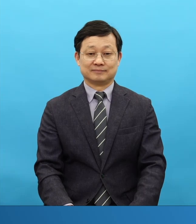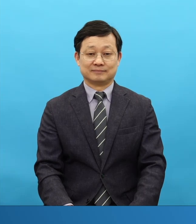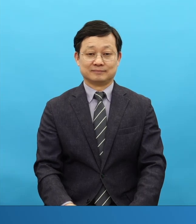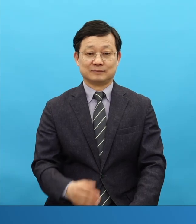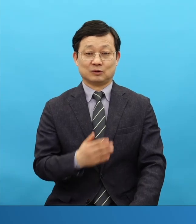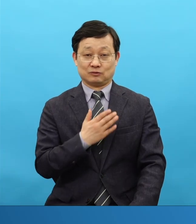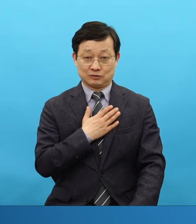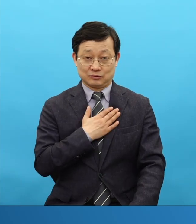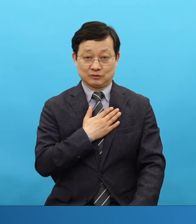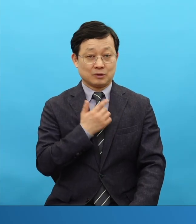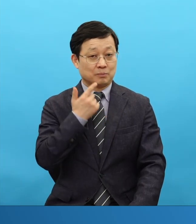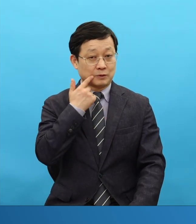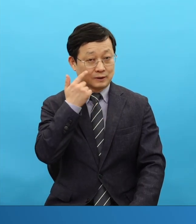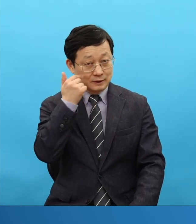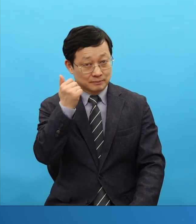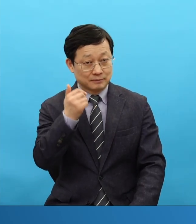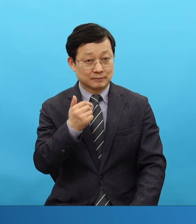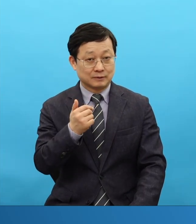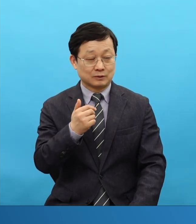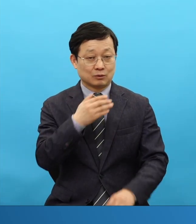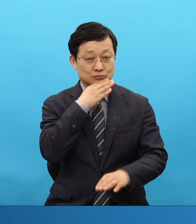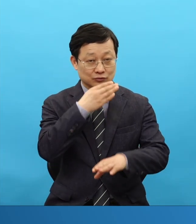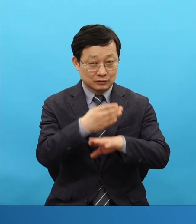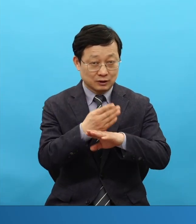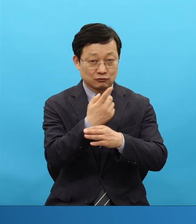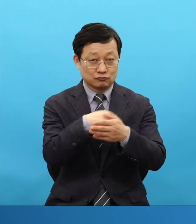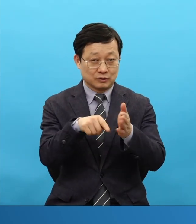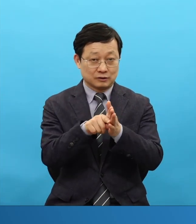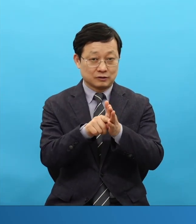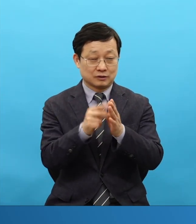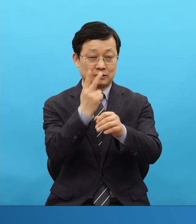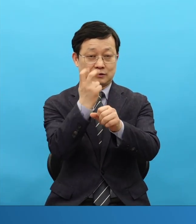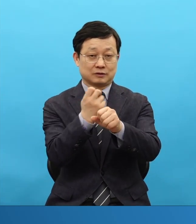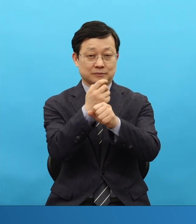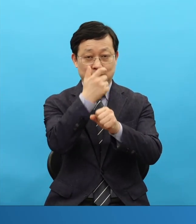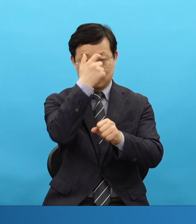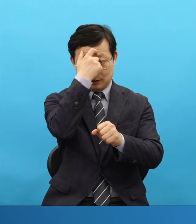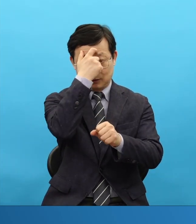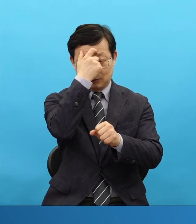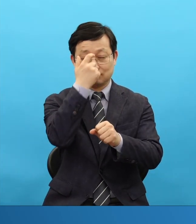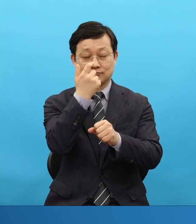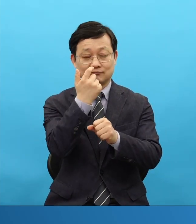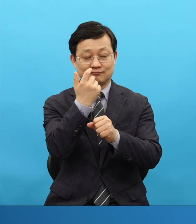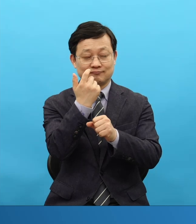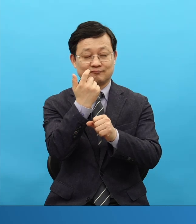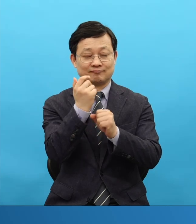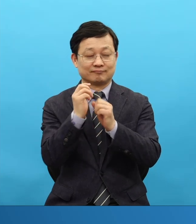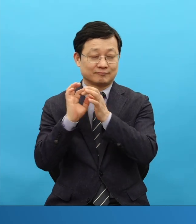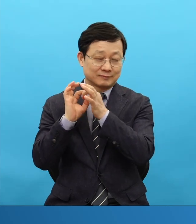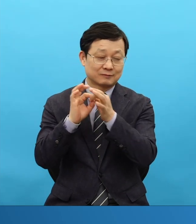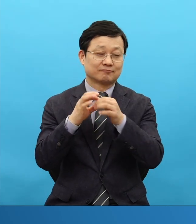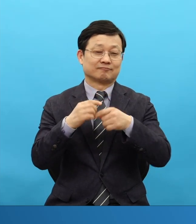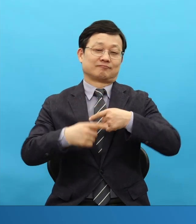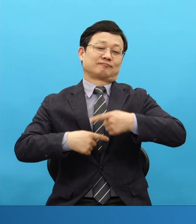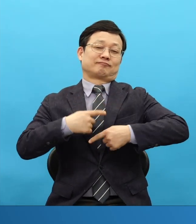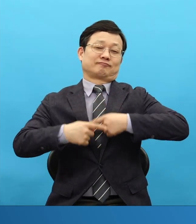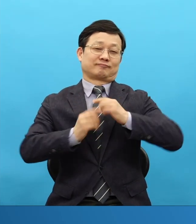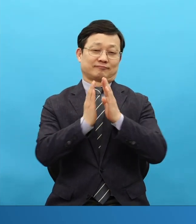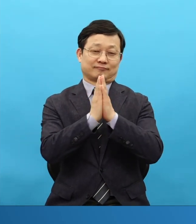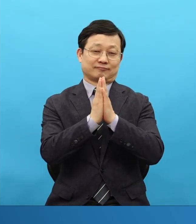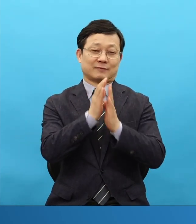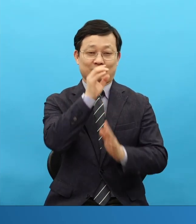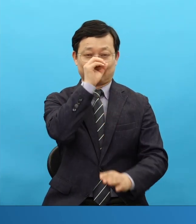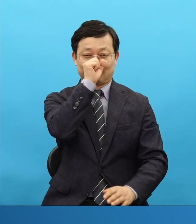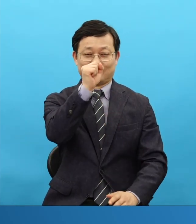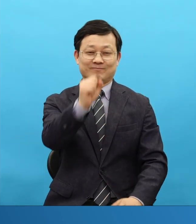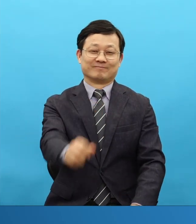위해서 목사님들 위해서 북한을 위해서 이렇게 24 기도 속에 들어간 걸 하는 거죠. And when you breathe out, you pray for me and the pastors